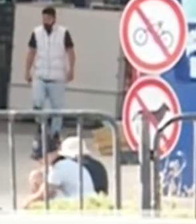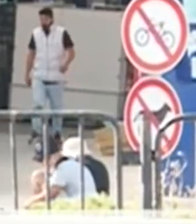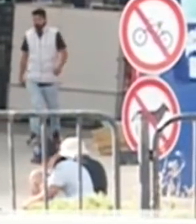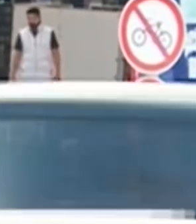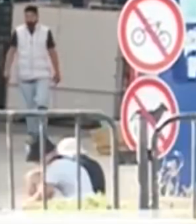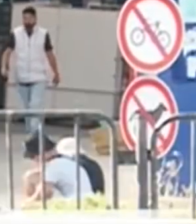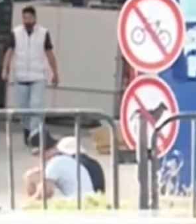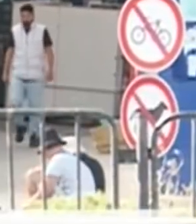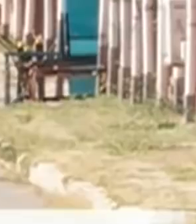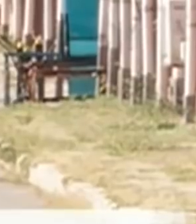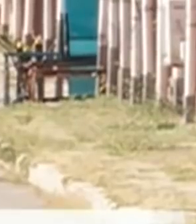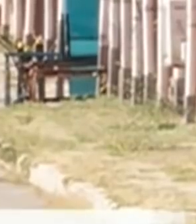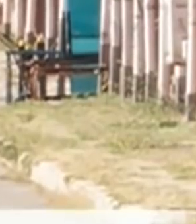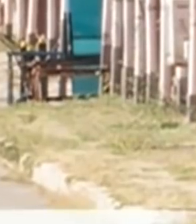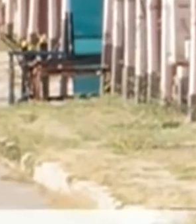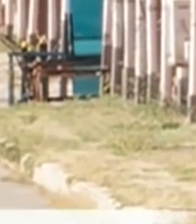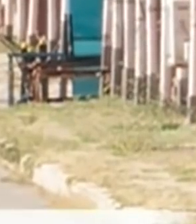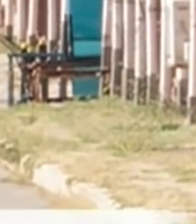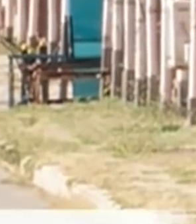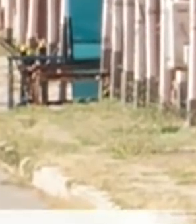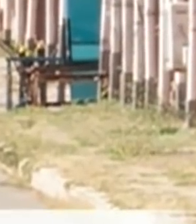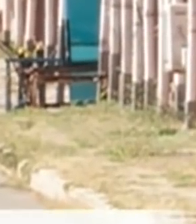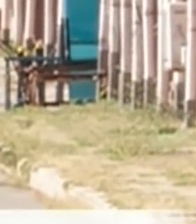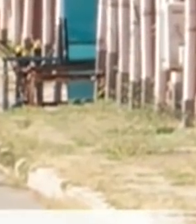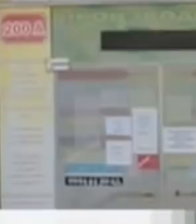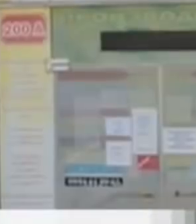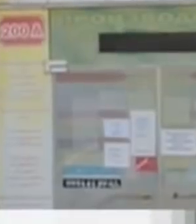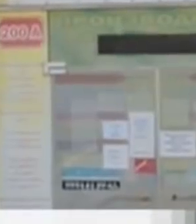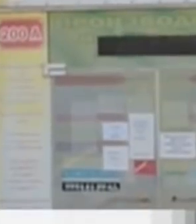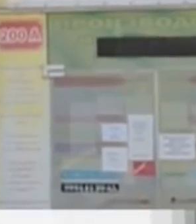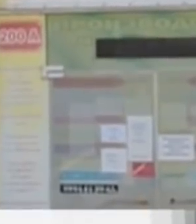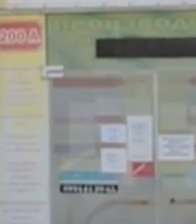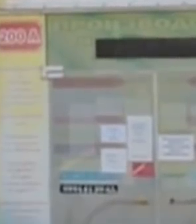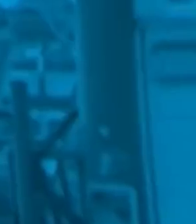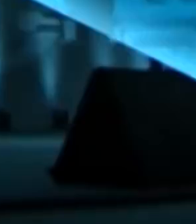Микробус прегази дете на паркинг на търговски център в София.